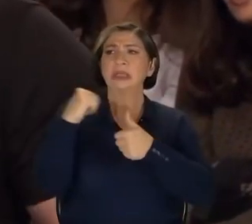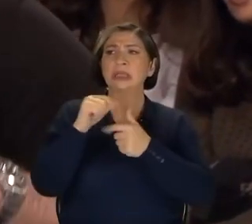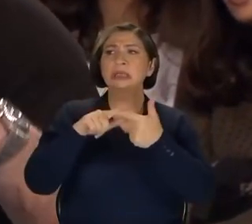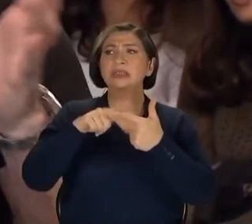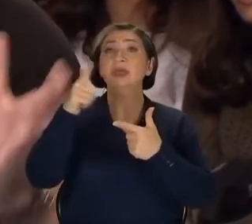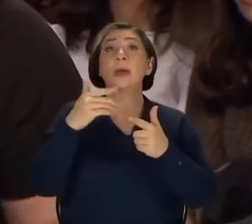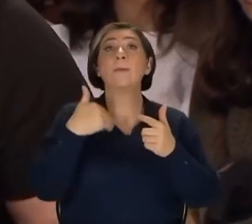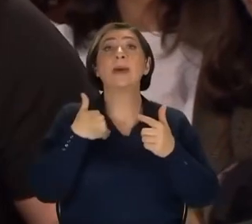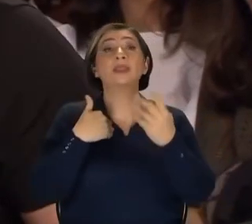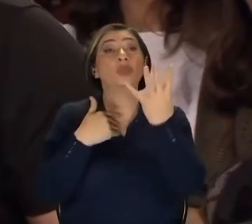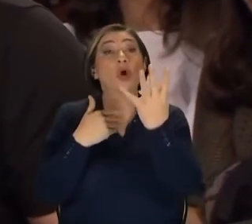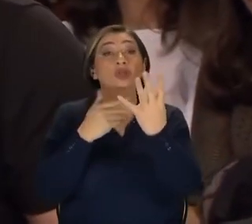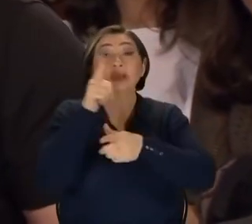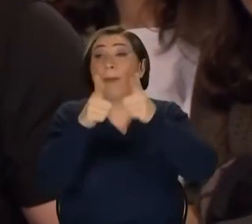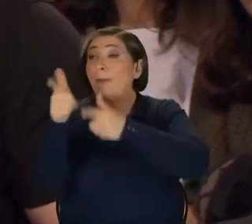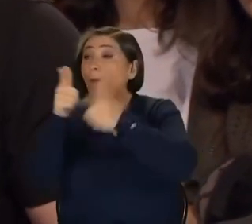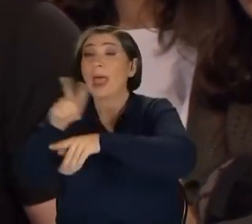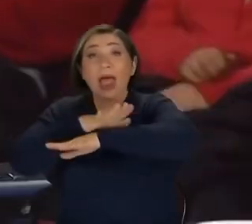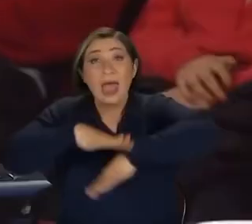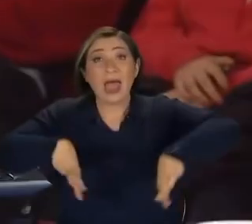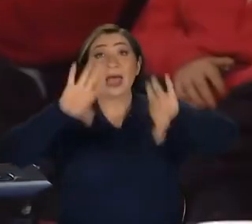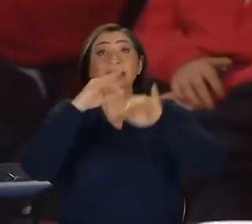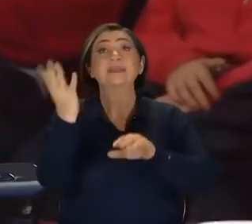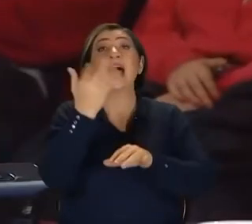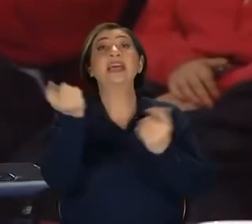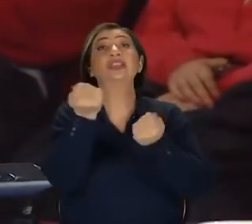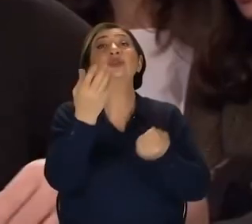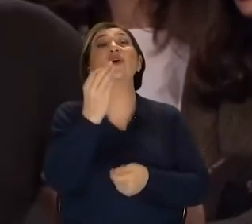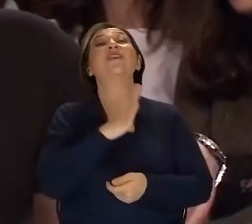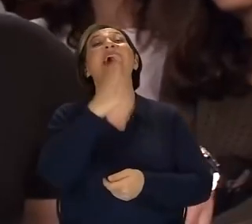diyor. Hayır yavrum ben dördünü bir arada çektim. Ya daha çok işiniz var.